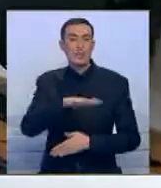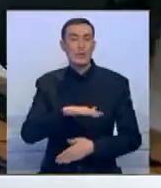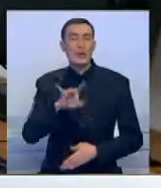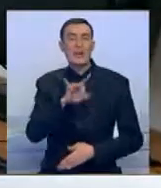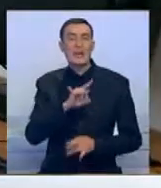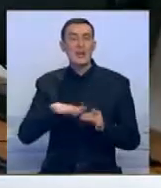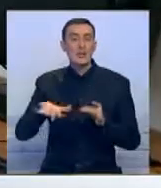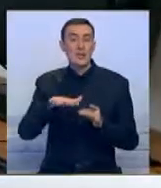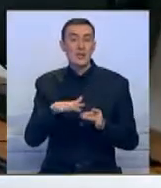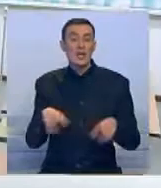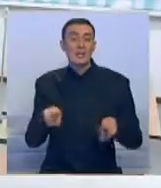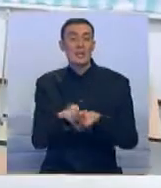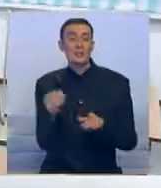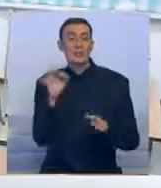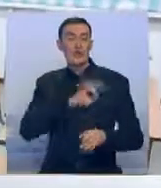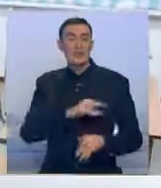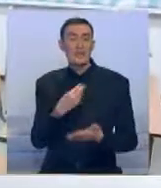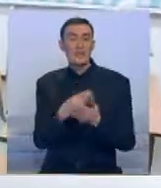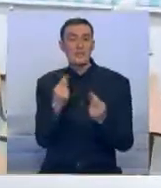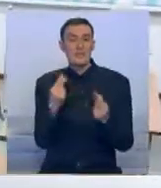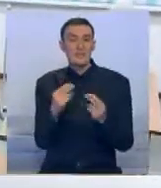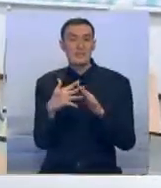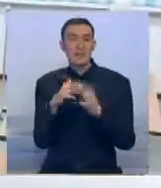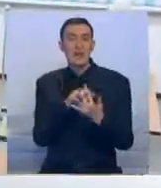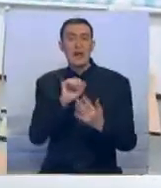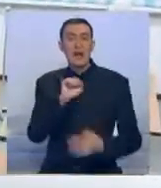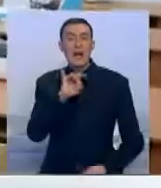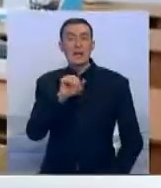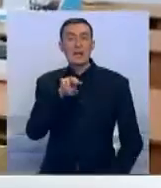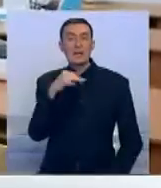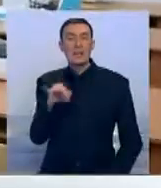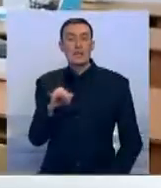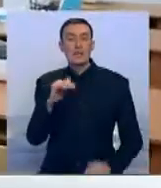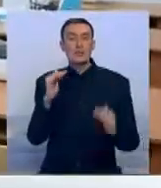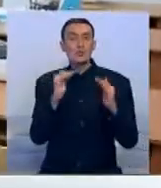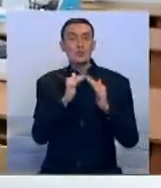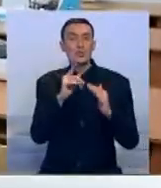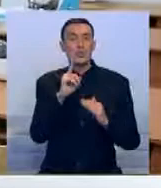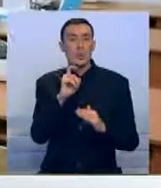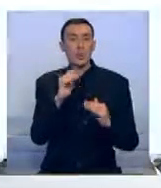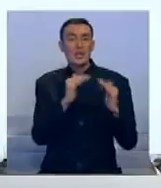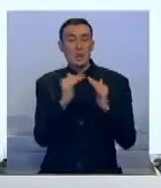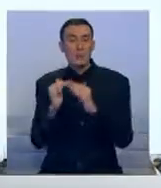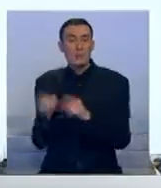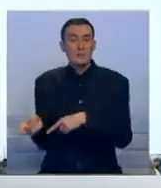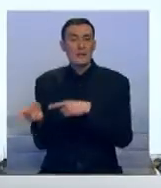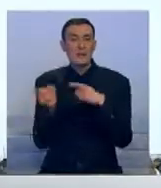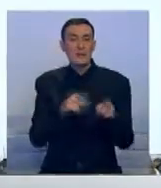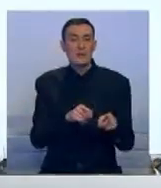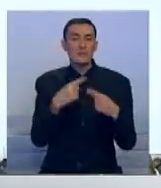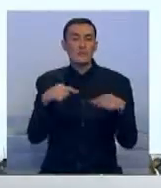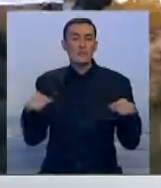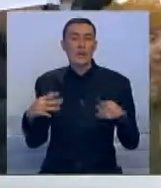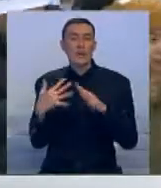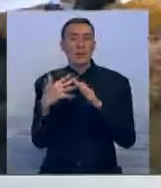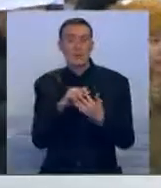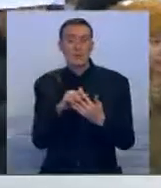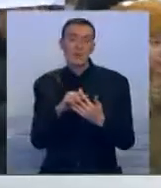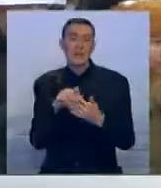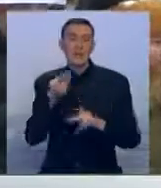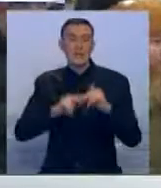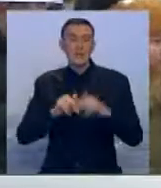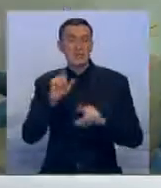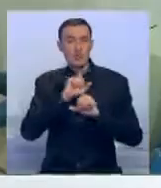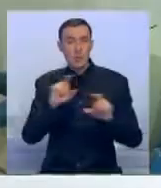территории района. Так, за счет инвестиций в селе Аралтал возведены 100 домов для переселенцев из сел Березовка и Бестау. Завершается